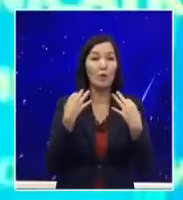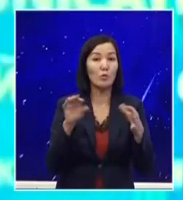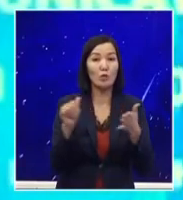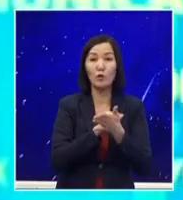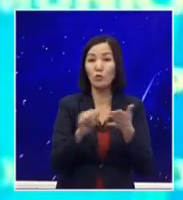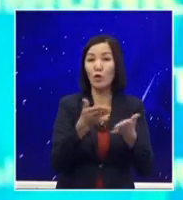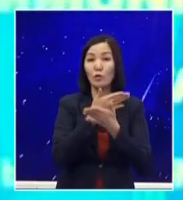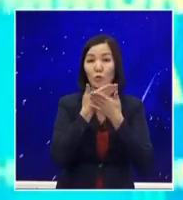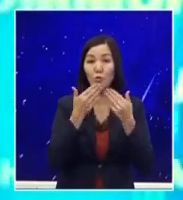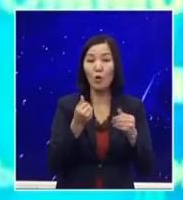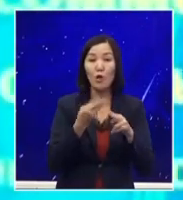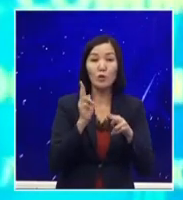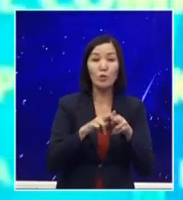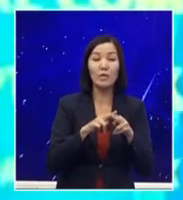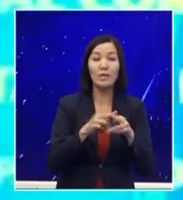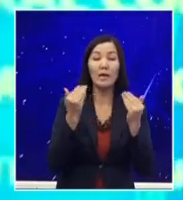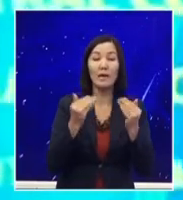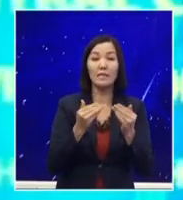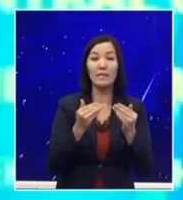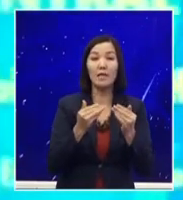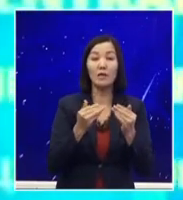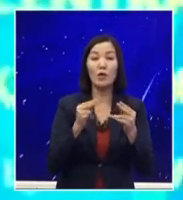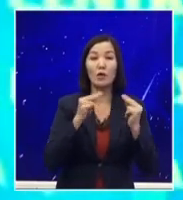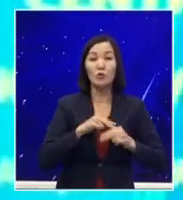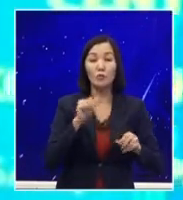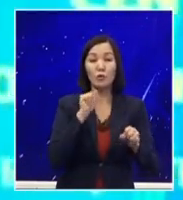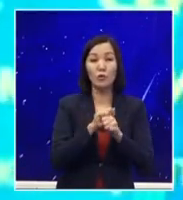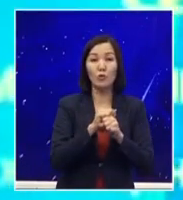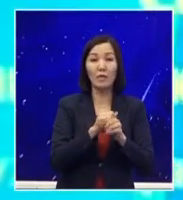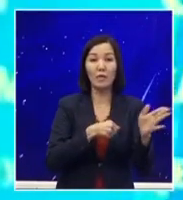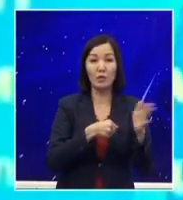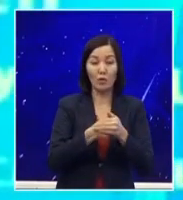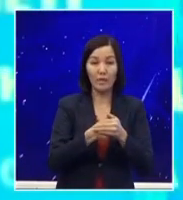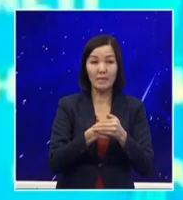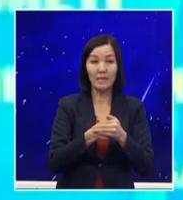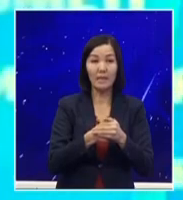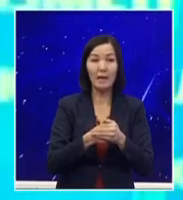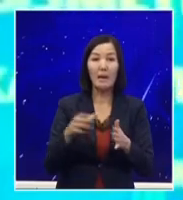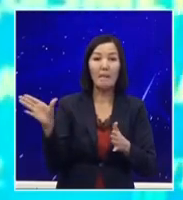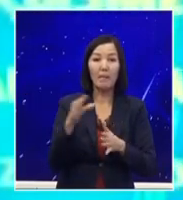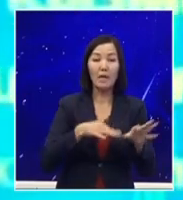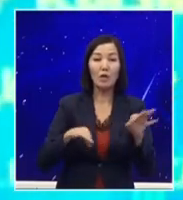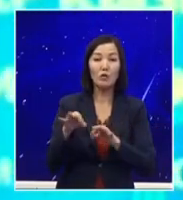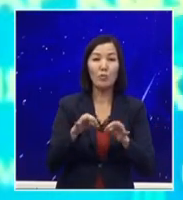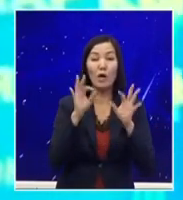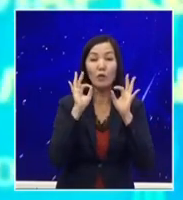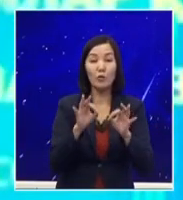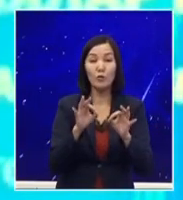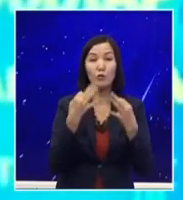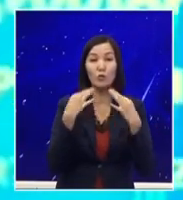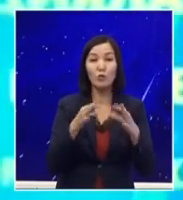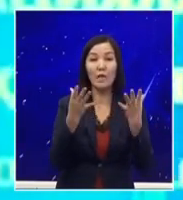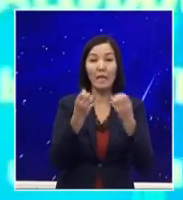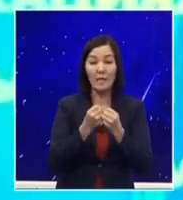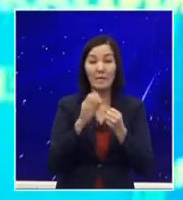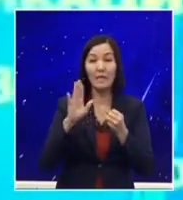Сол себепті біз арнайы мамандар жіберіп, жұмысты тоқтатып, ескерткішті жауып тастадық. Бәрі жобаға сай болғанда, тиісті рұқсаттарын алған